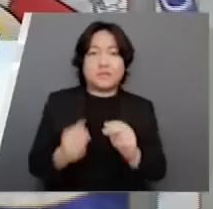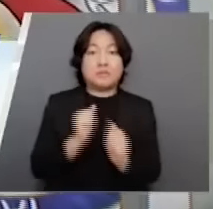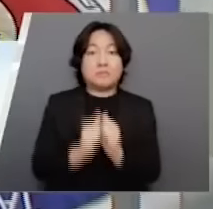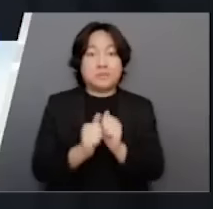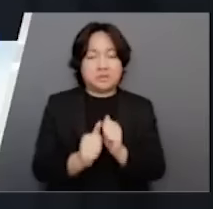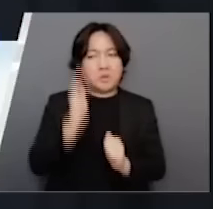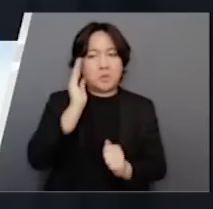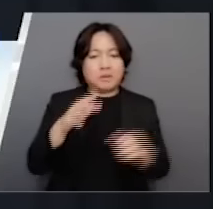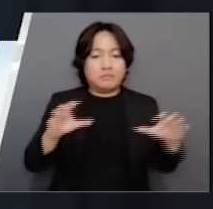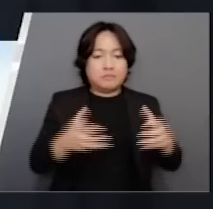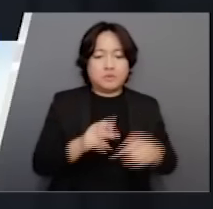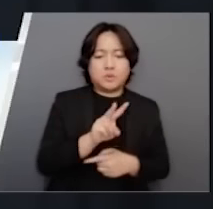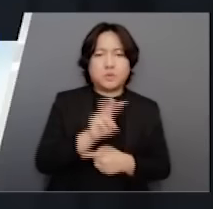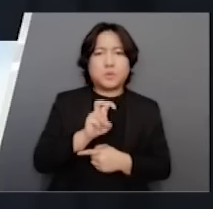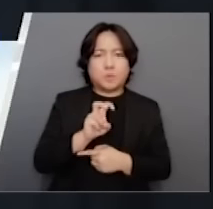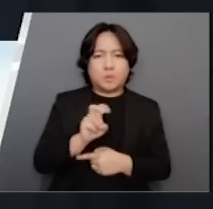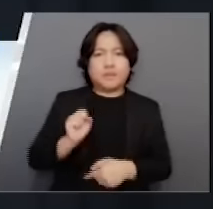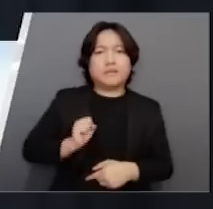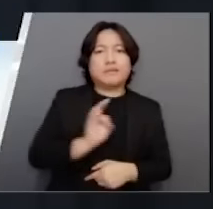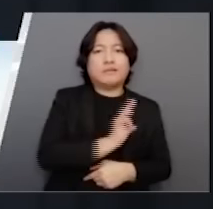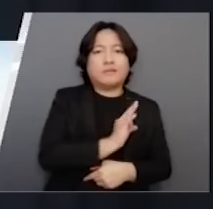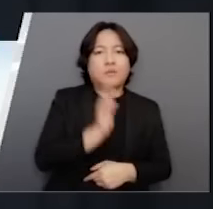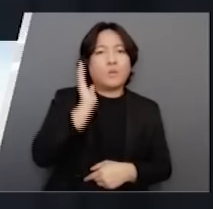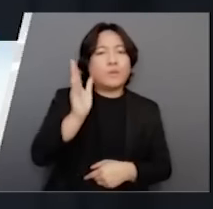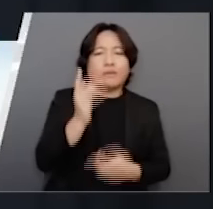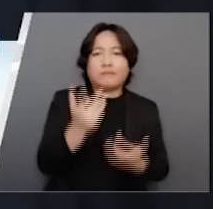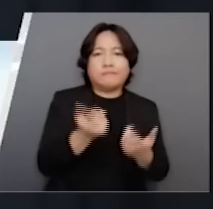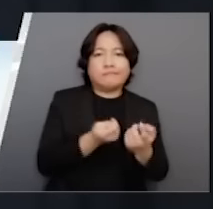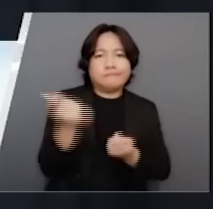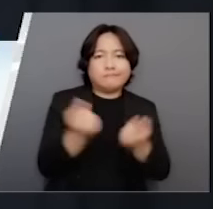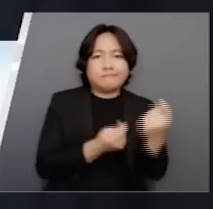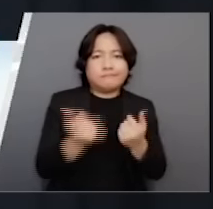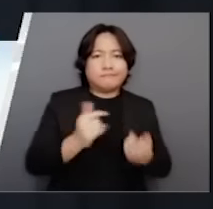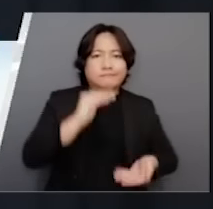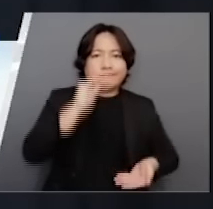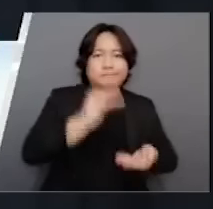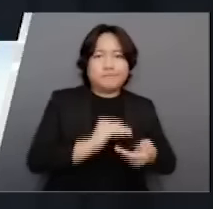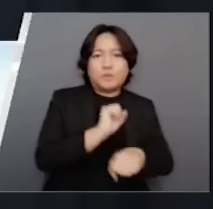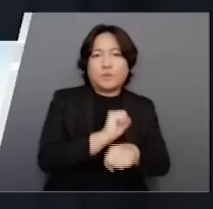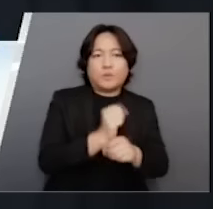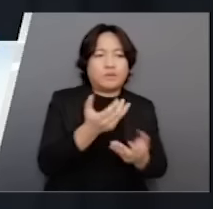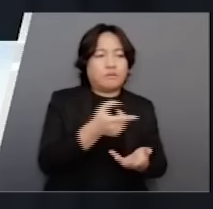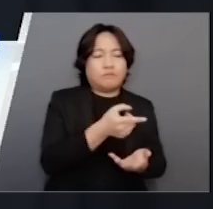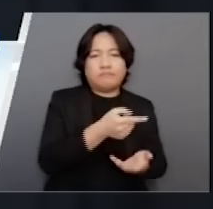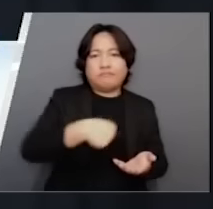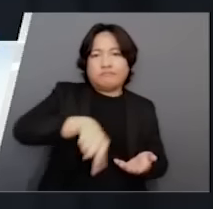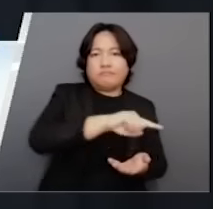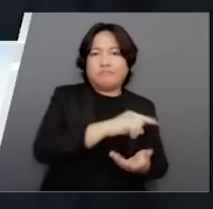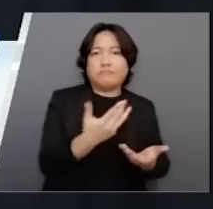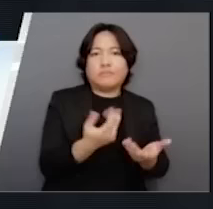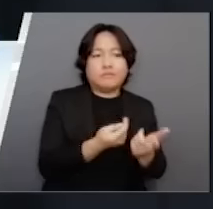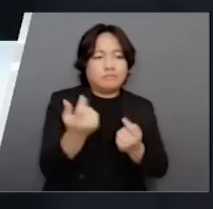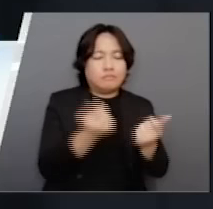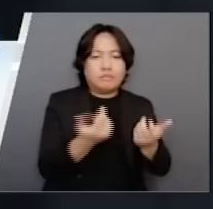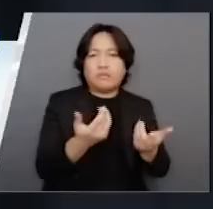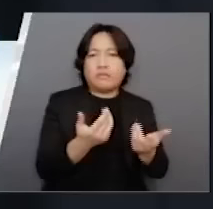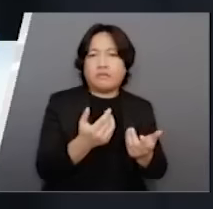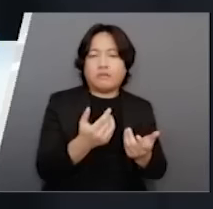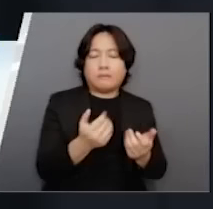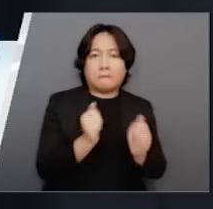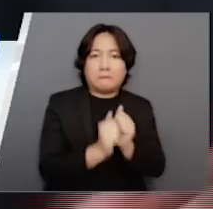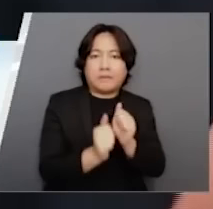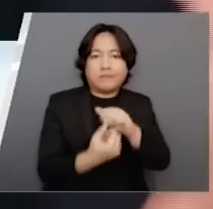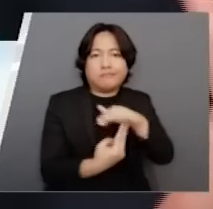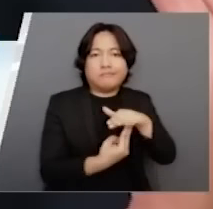trabaho. Particularly sa satellite offices na mawawalan ng trabaho. Marami-rami din yun. Karamihan sa